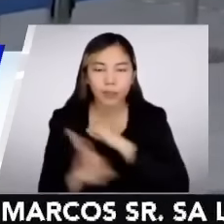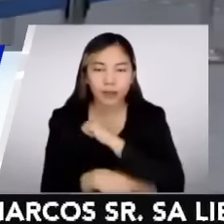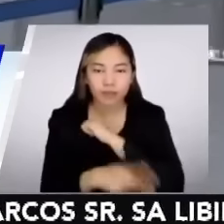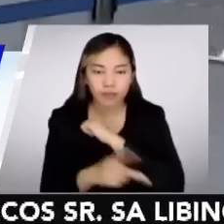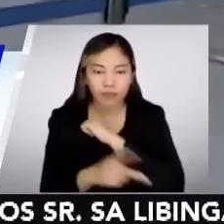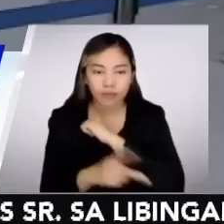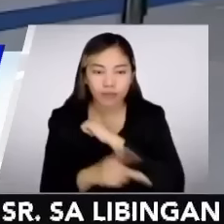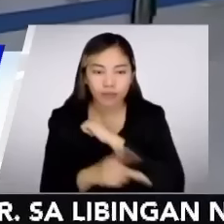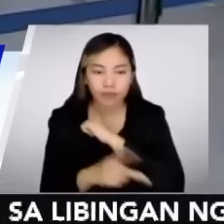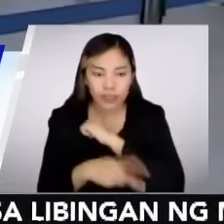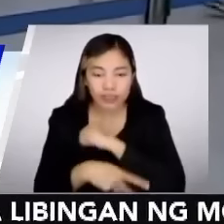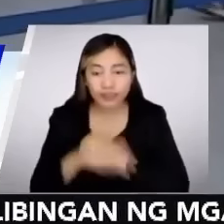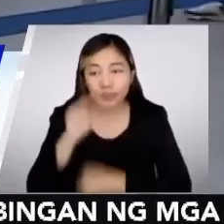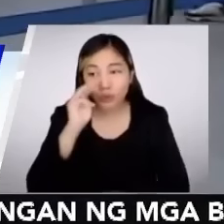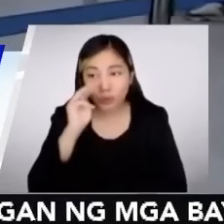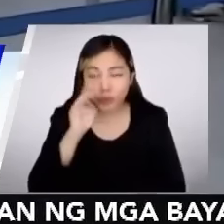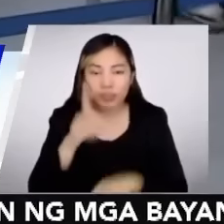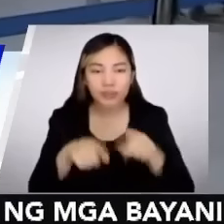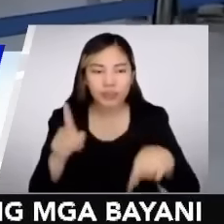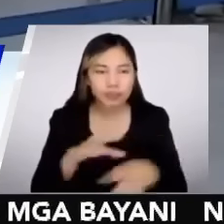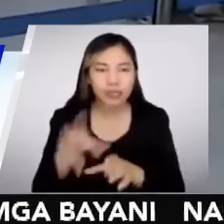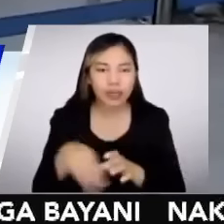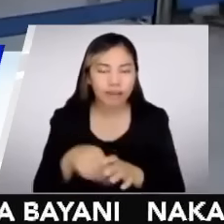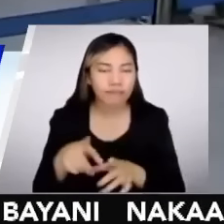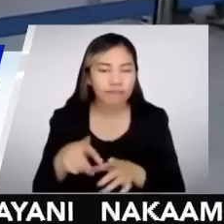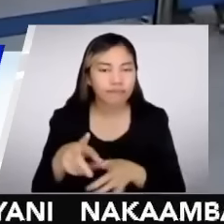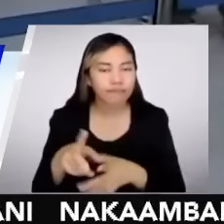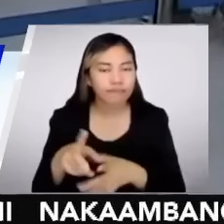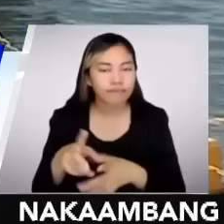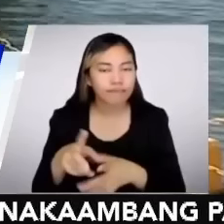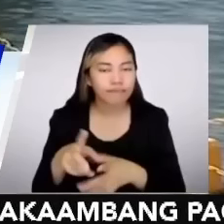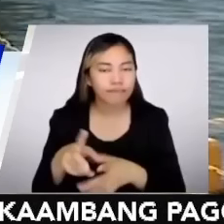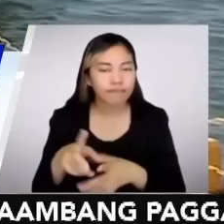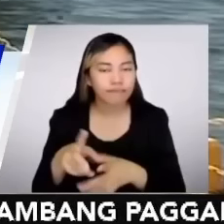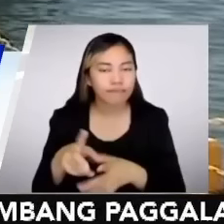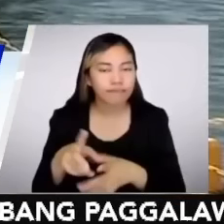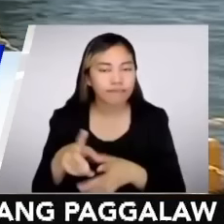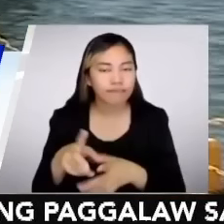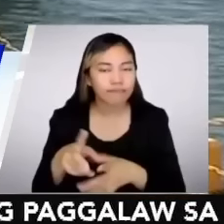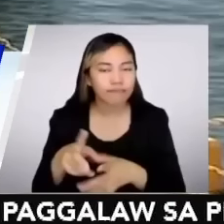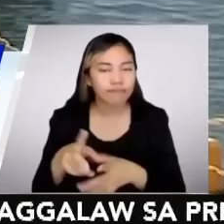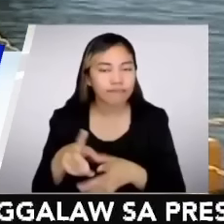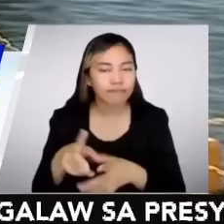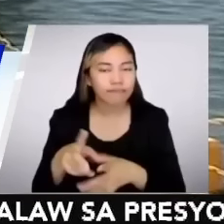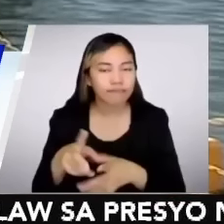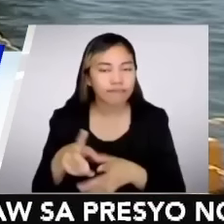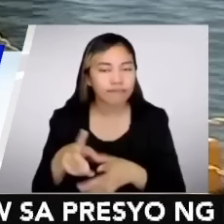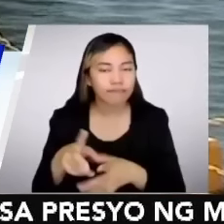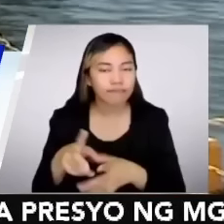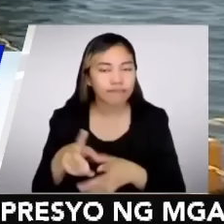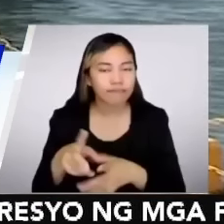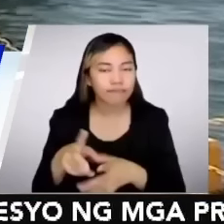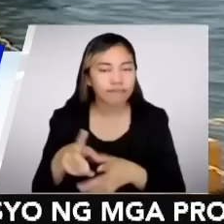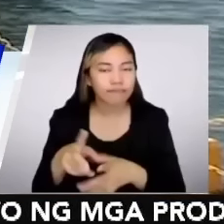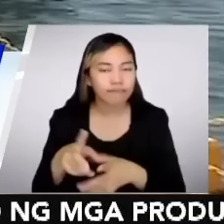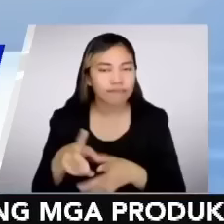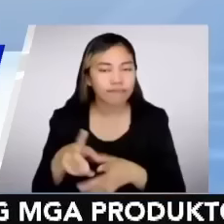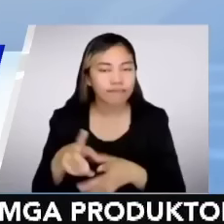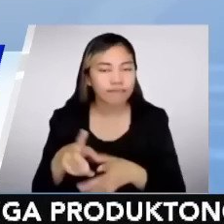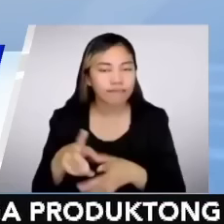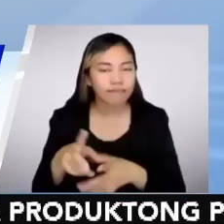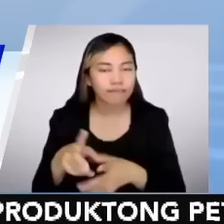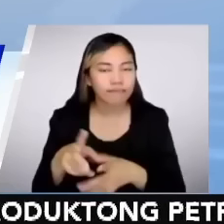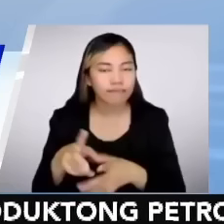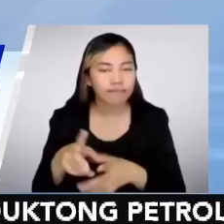na rin sa Romblon. Pero Rafi, pinakamarami tayong pasaherong nakikita na nagpupunta rito na papunta sa Puerto Galera na isa sa